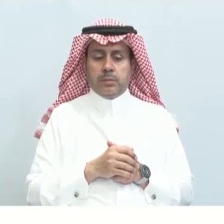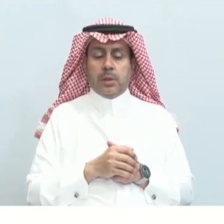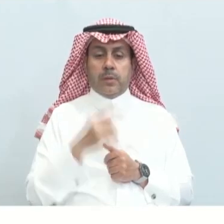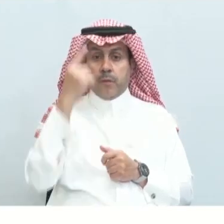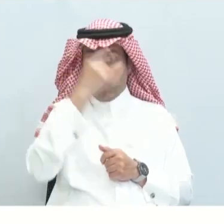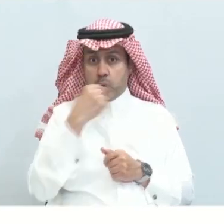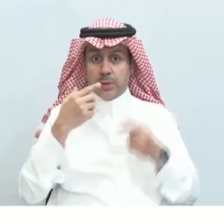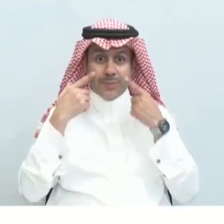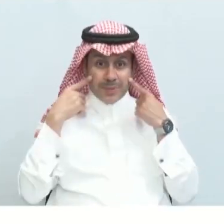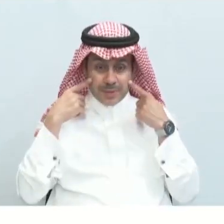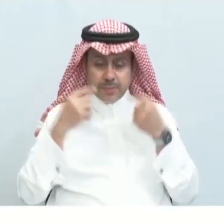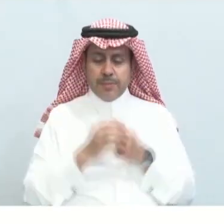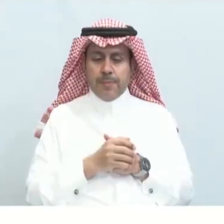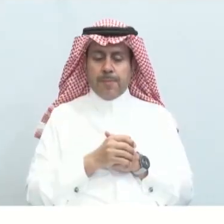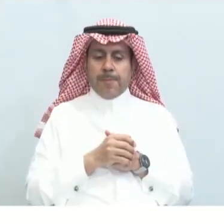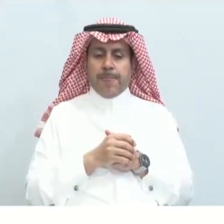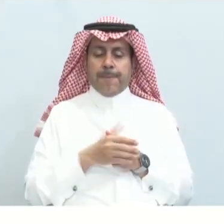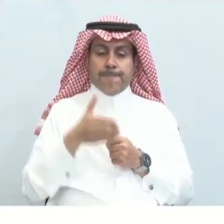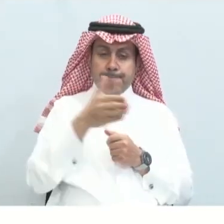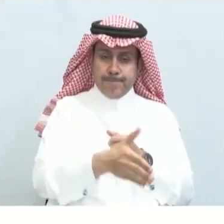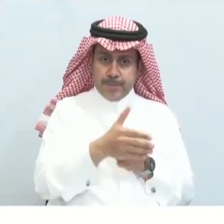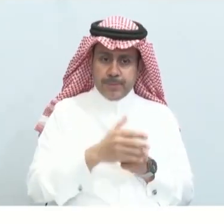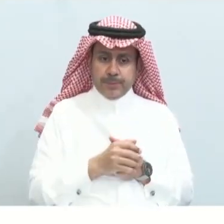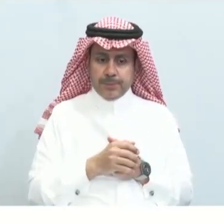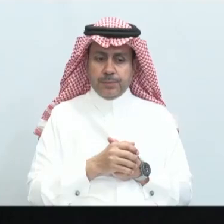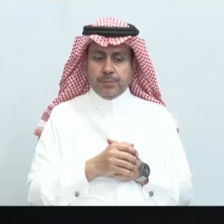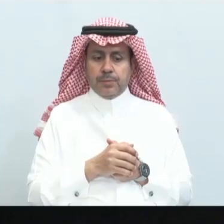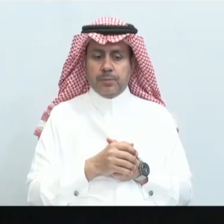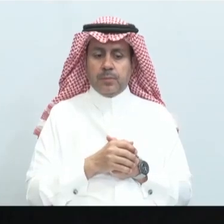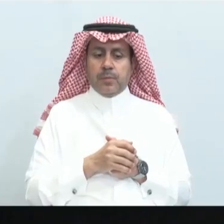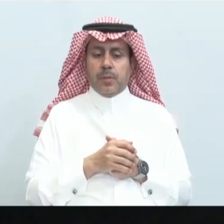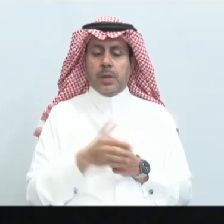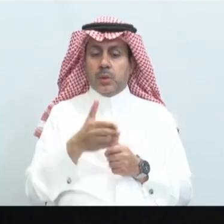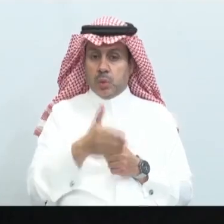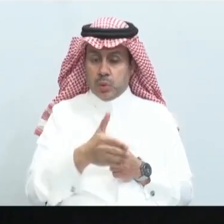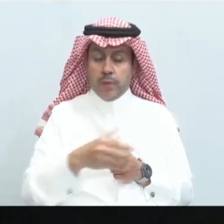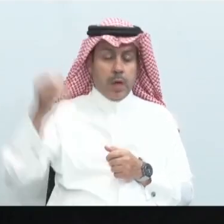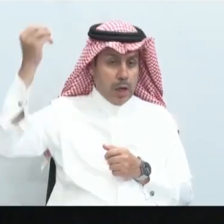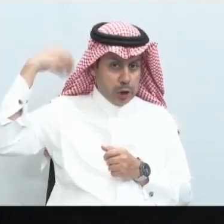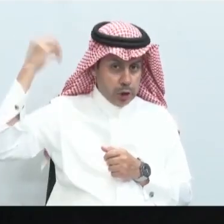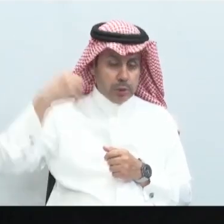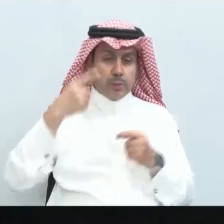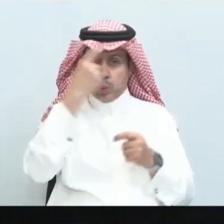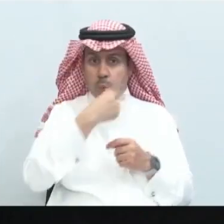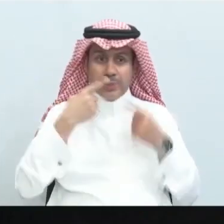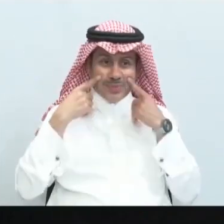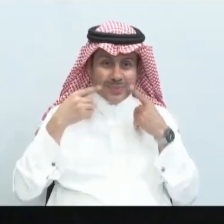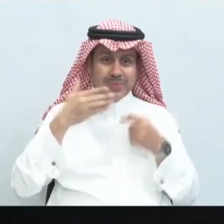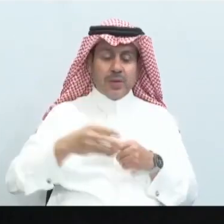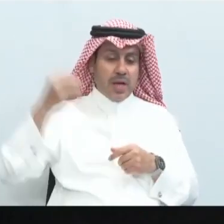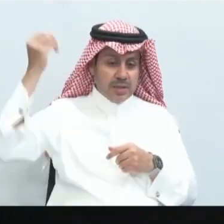وابتسم في وجهه اليد تصافح وهذه حسنات والوجه يتبسم وهذه حسنات